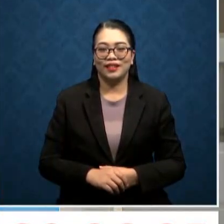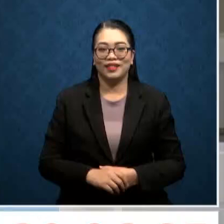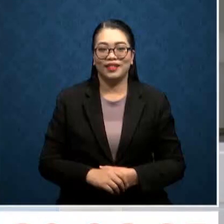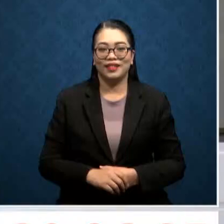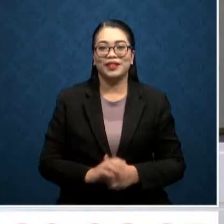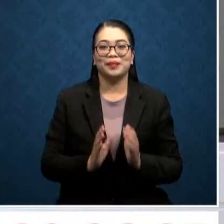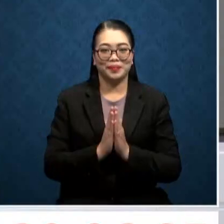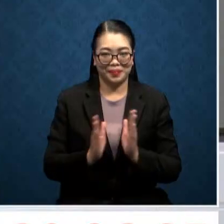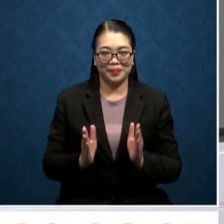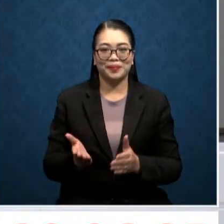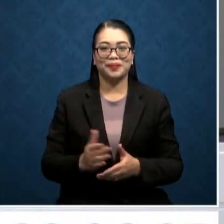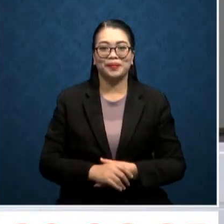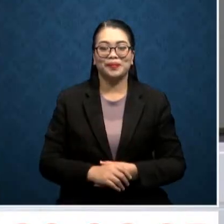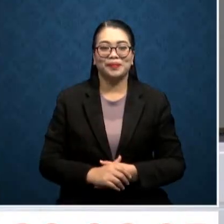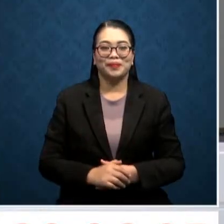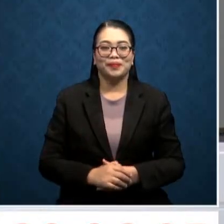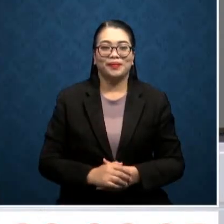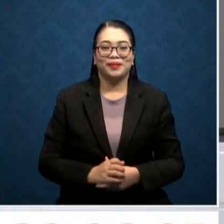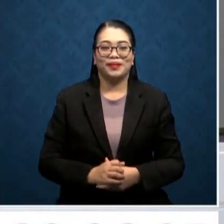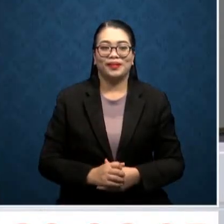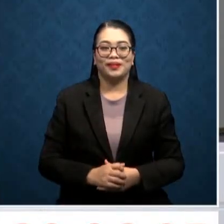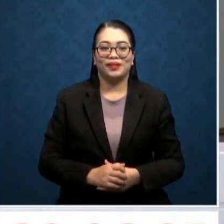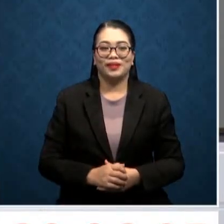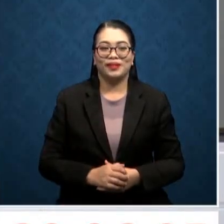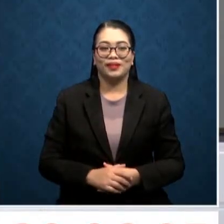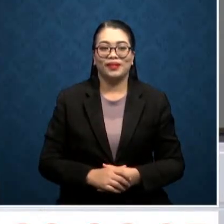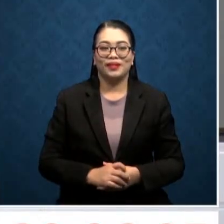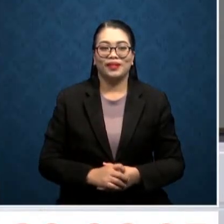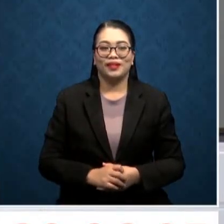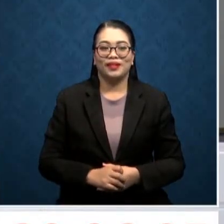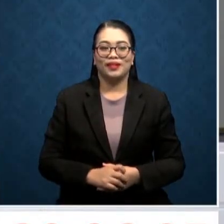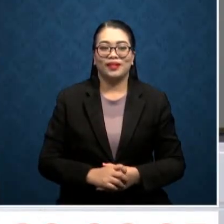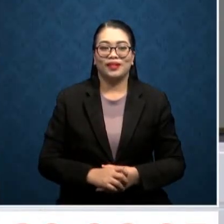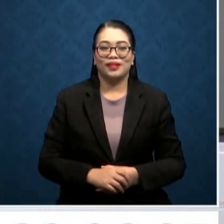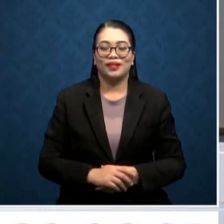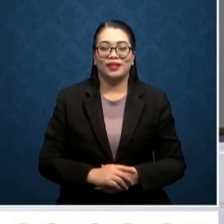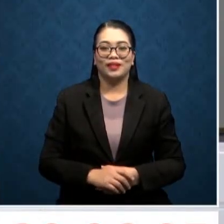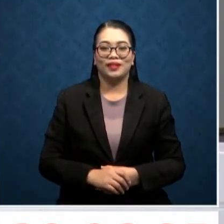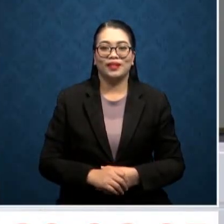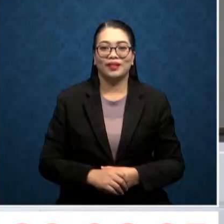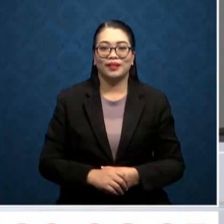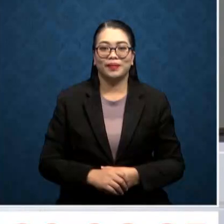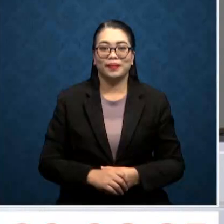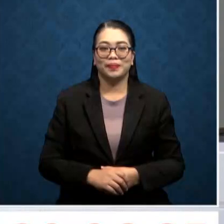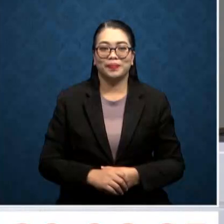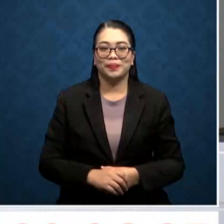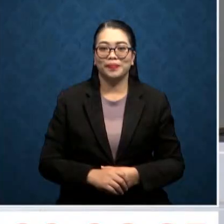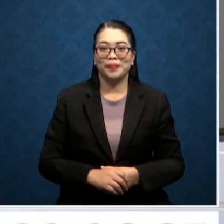ขอบคุณมากครับสรชาติเชิญท่านสวัสดีเชิญครับเชิญครับ